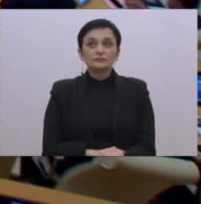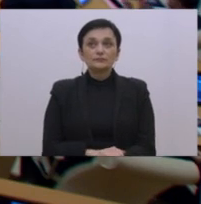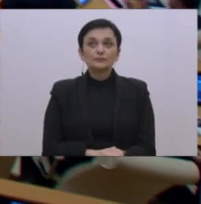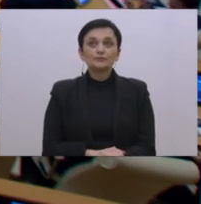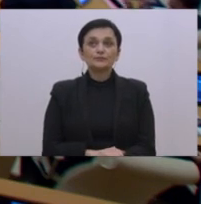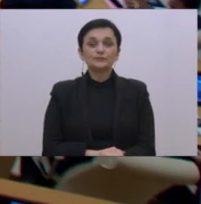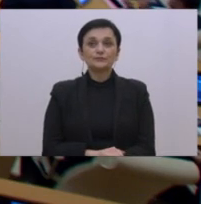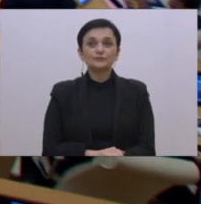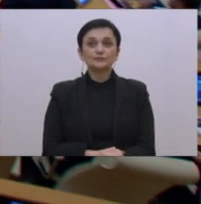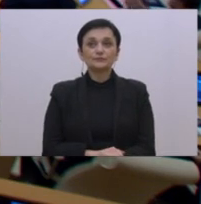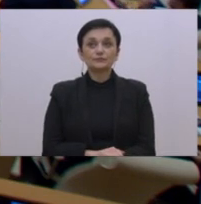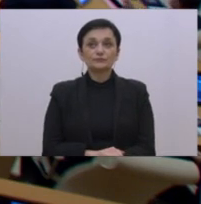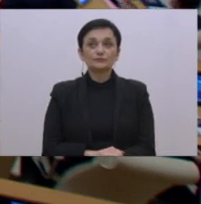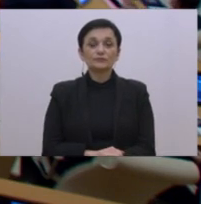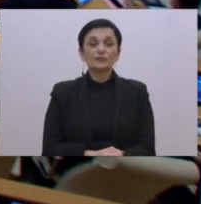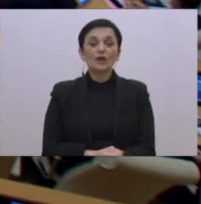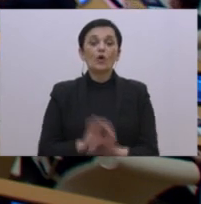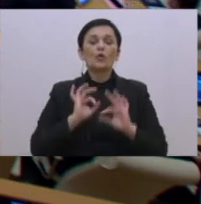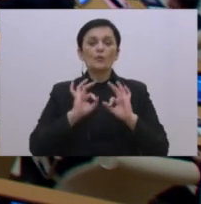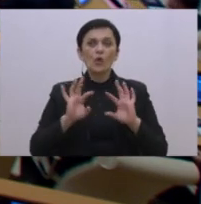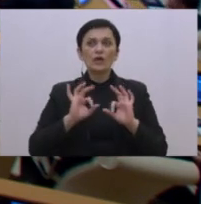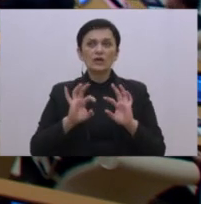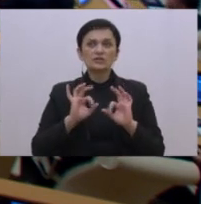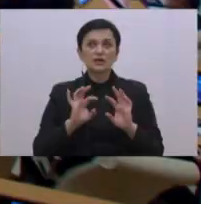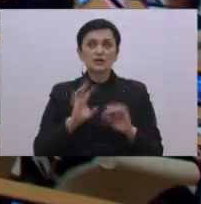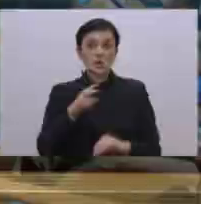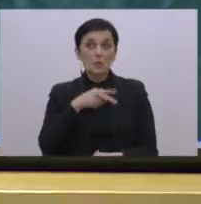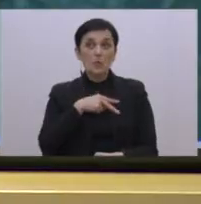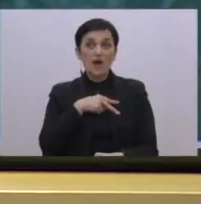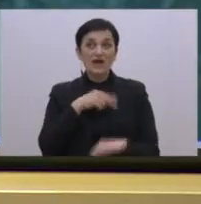მოგხსენებათ. Parlamentist tavşdomaris